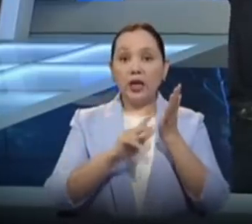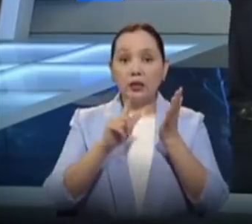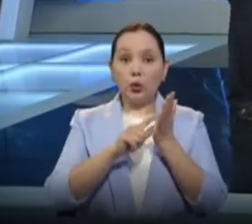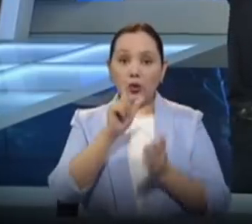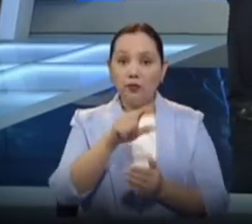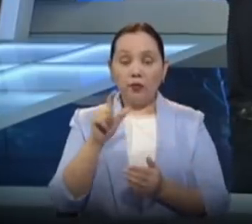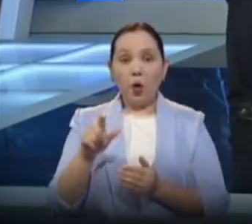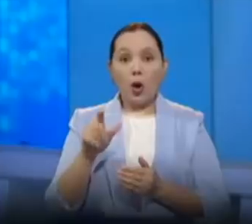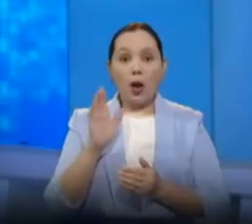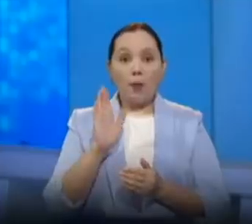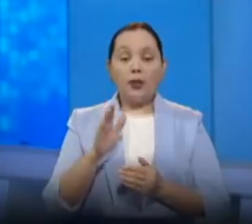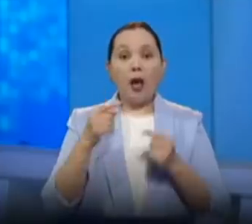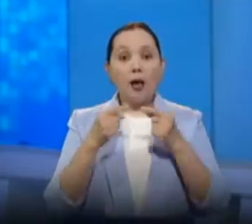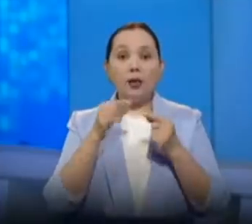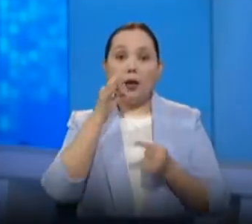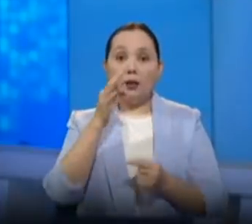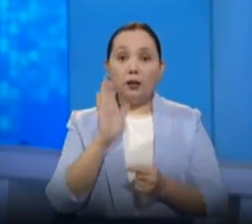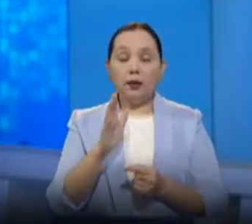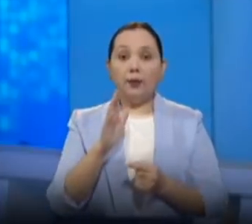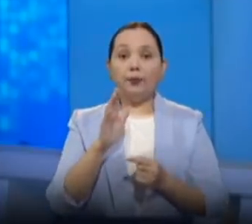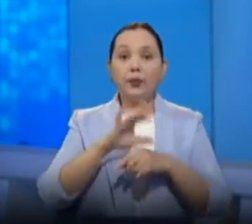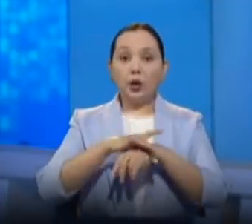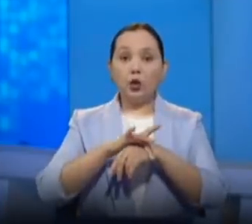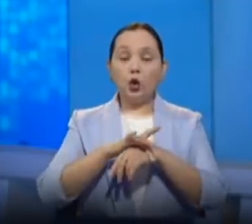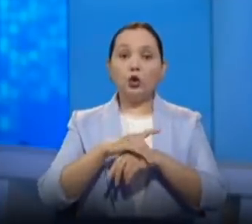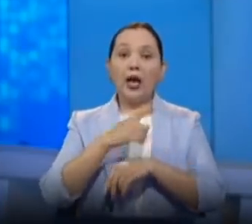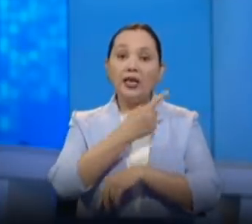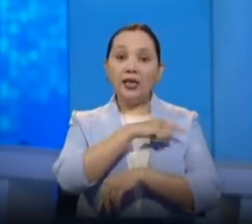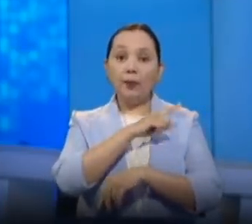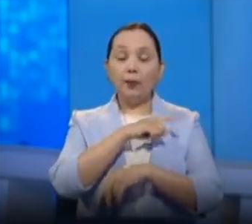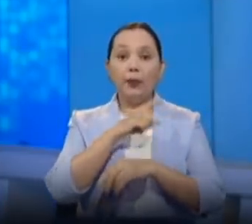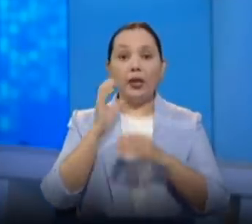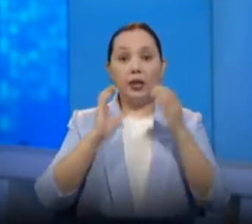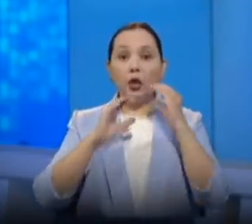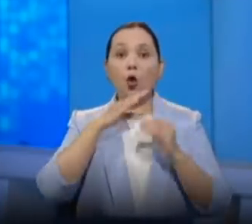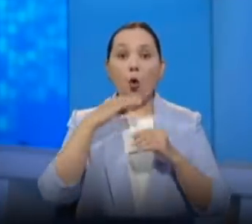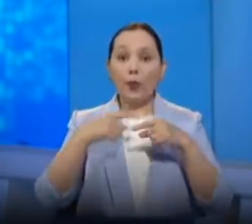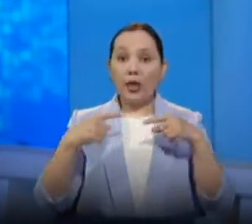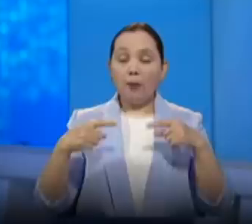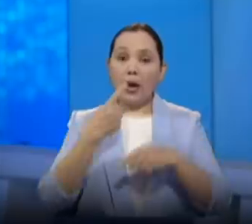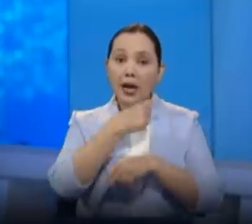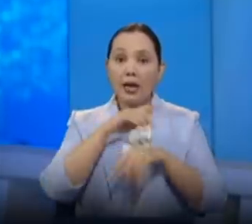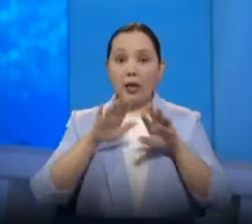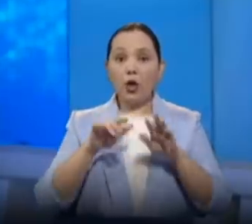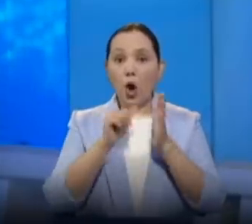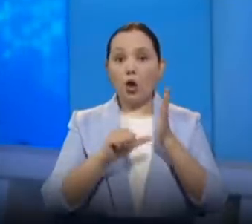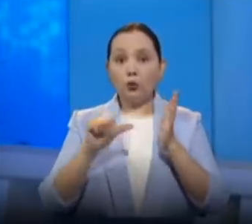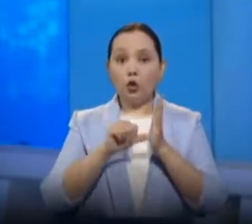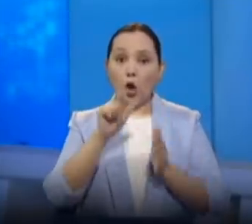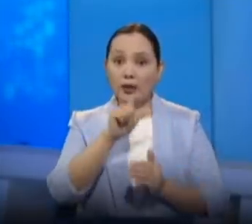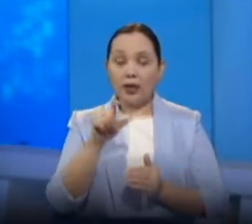nafar fuqarolarimiz Aniqroq aytadigan bo'lsak, Toshkent tibbiyot akademiyasini ko'p tarmoqli klinikasidan 66